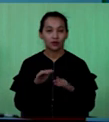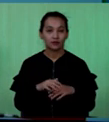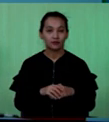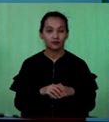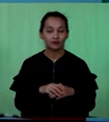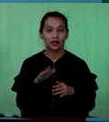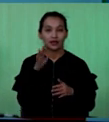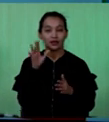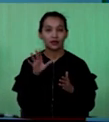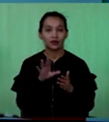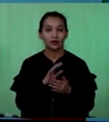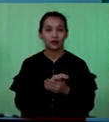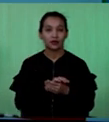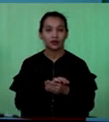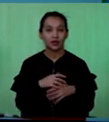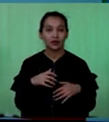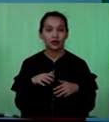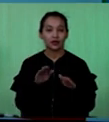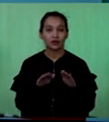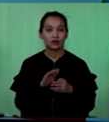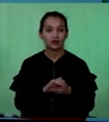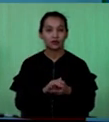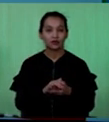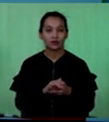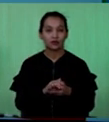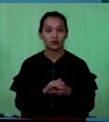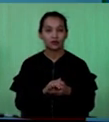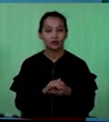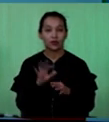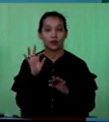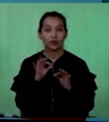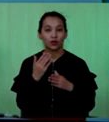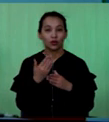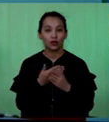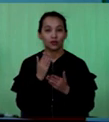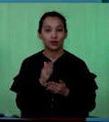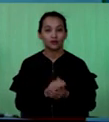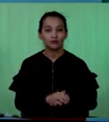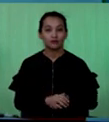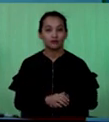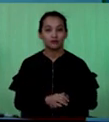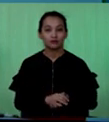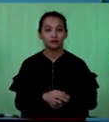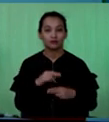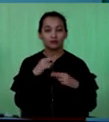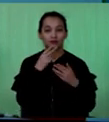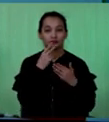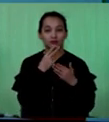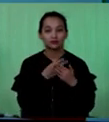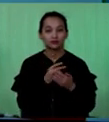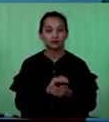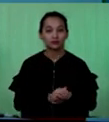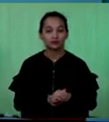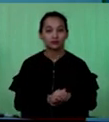elektron tarozi. U ham og'irlikni o'lchashda yordam beradi. Diqqat qiling, bu tarozi